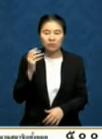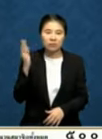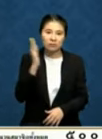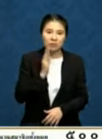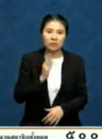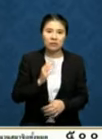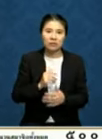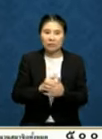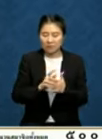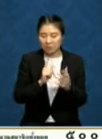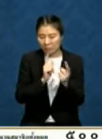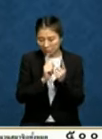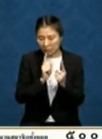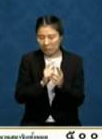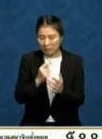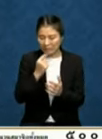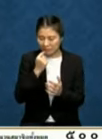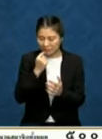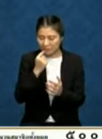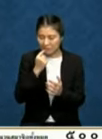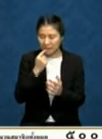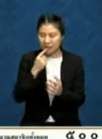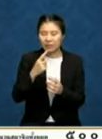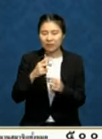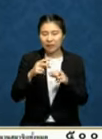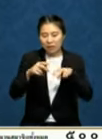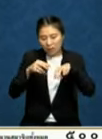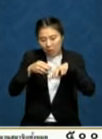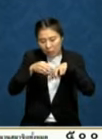าคุณหมอไปหาทันตแพทย์จะเจ็บตัวนะลูกหนูไม่อยากไปหาหมอหนูอย